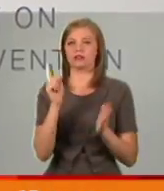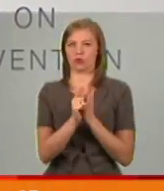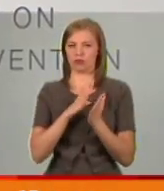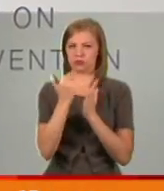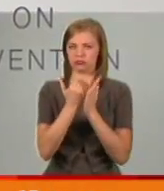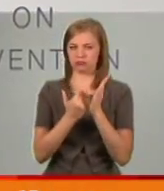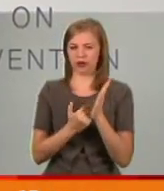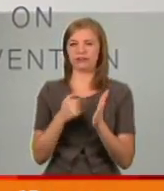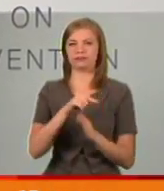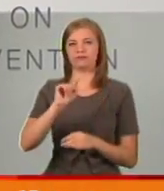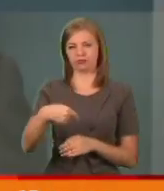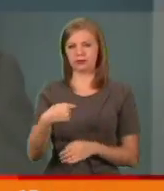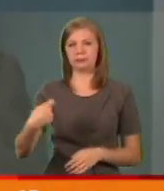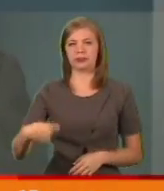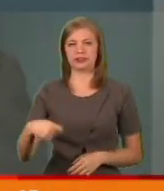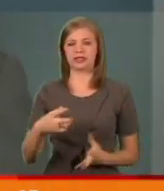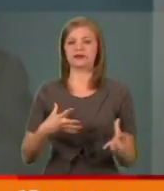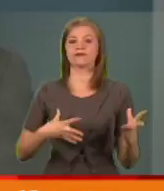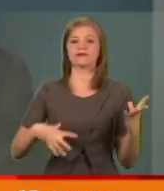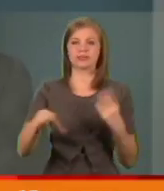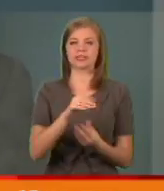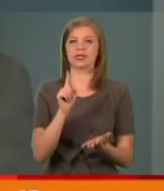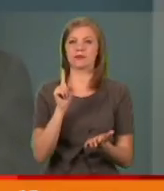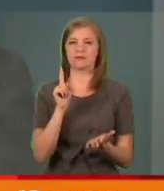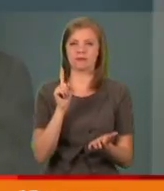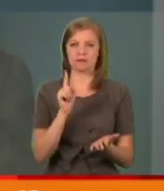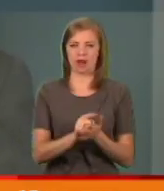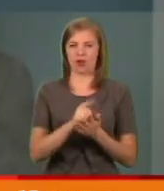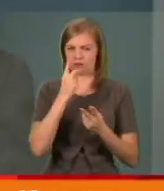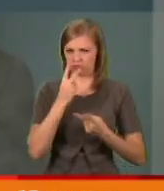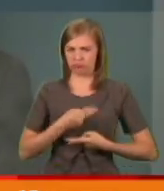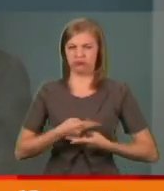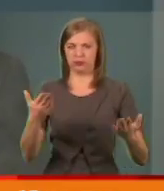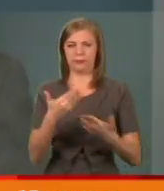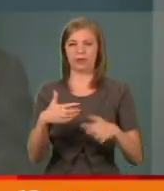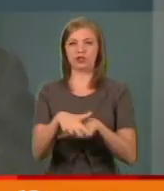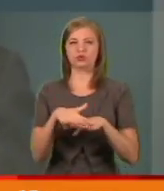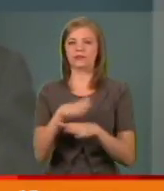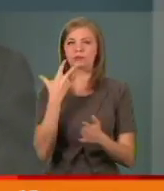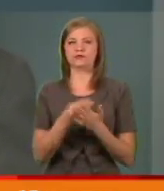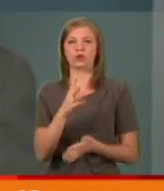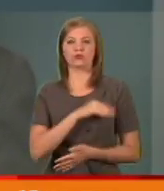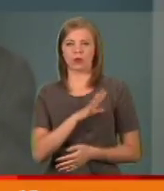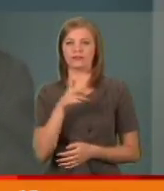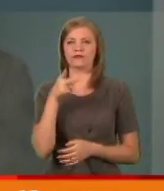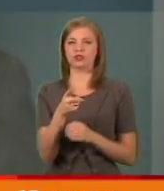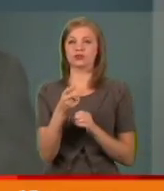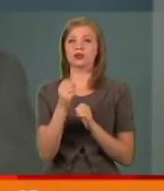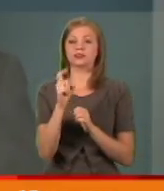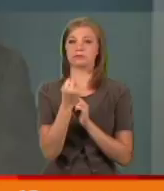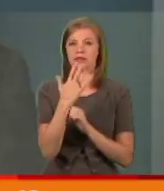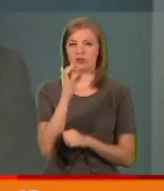графіка НАЗК попрохав президент. Всі мають вигорнути свої кишені перед суспільством з 15